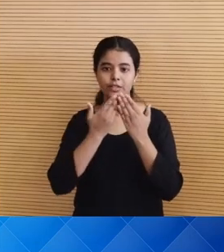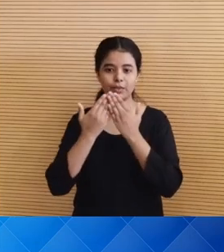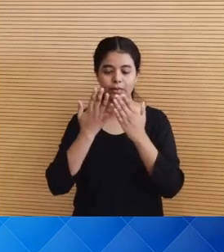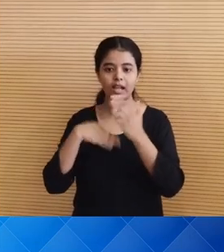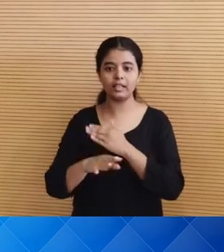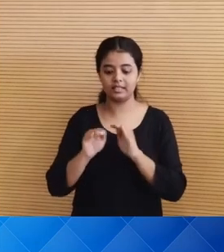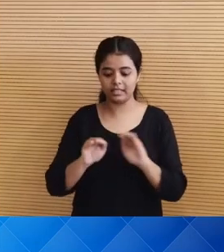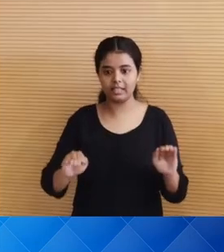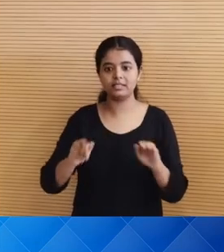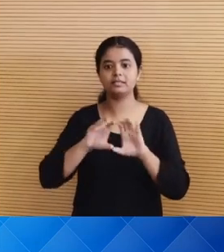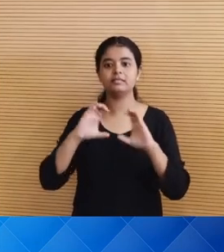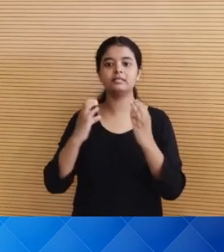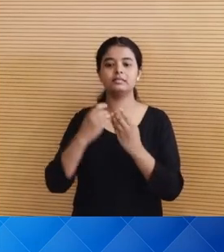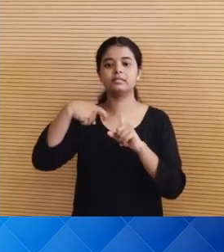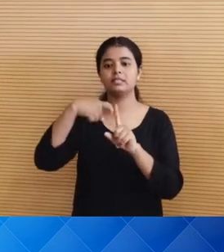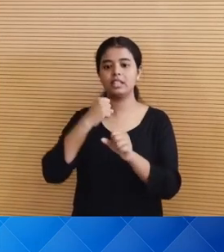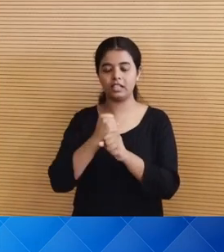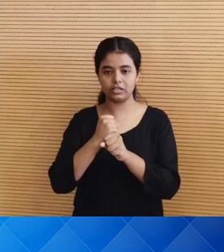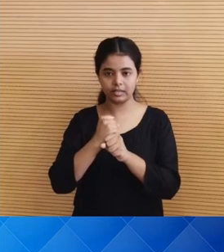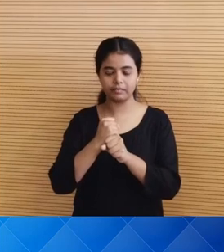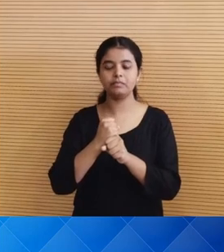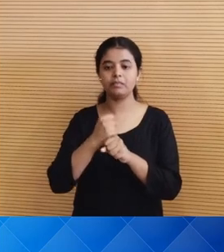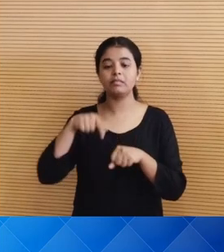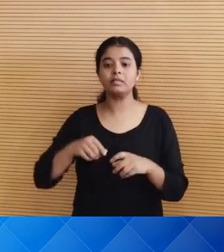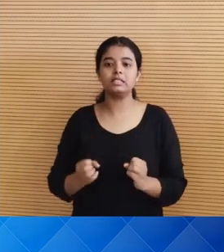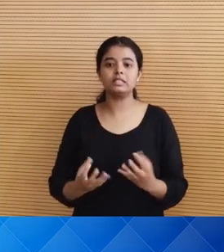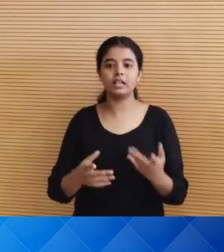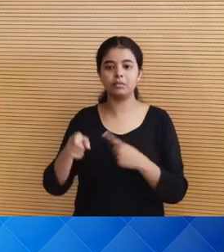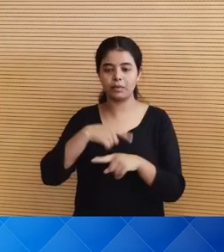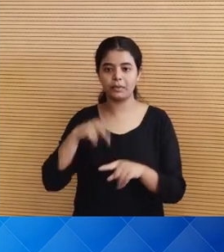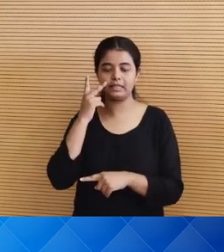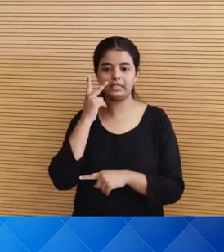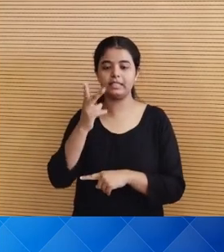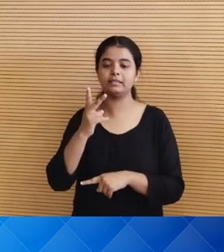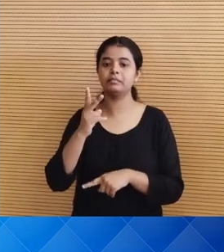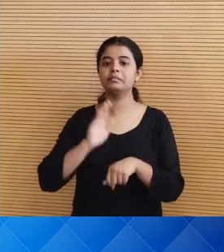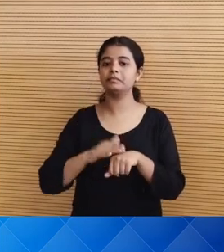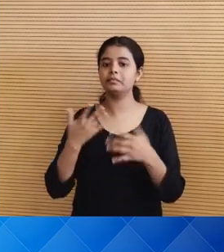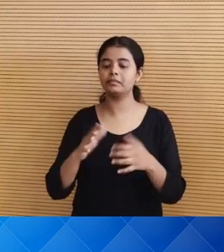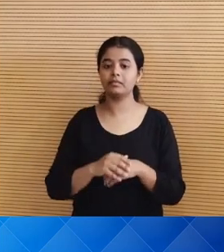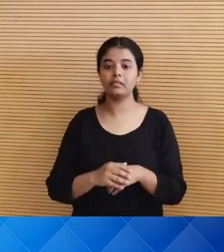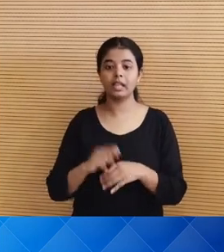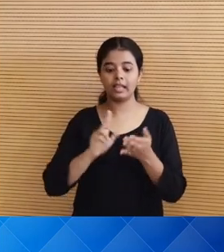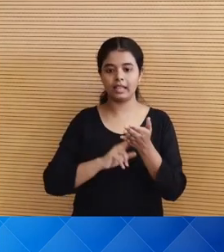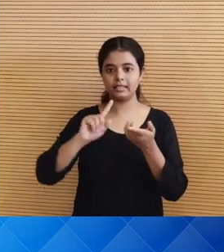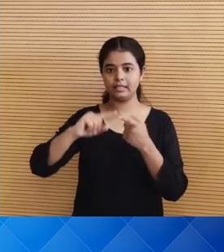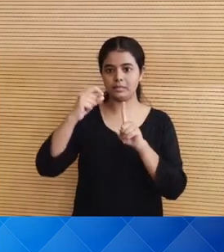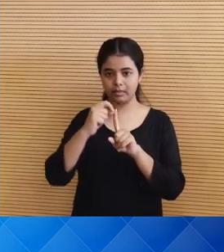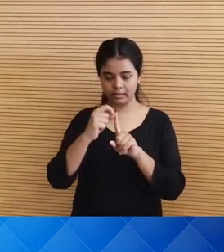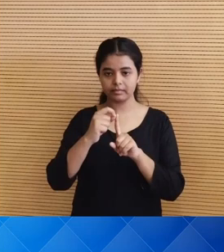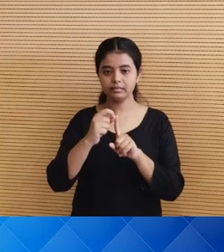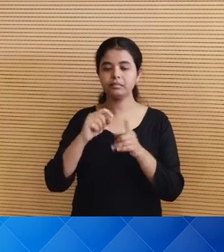शुभारंभ करने जो जा रहे हैं, उस घड़ी के हम साक्षी बनने जा रहे हैं। राष्ट्रीय शिक्षा नीति 2020 में भारतीय